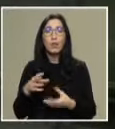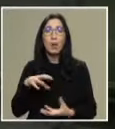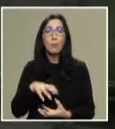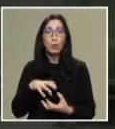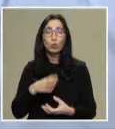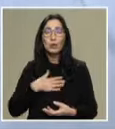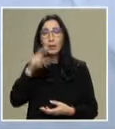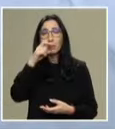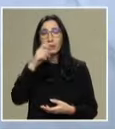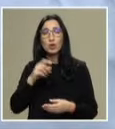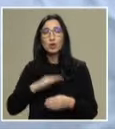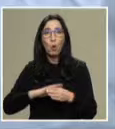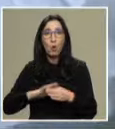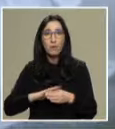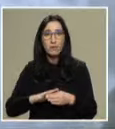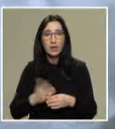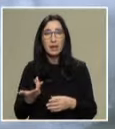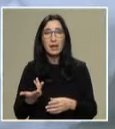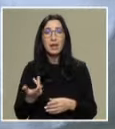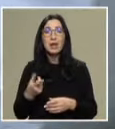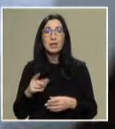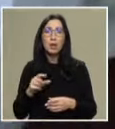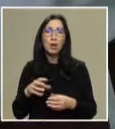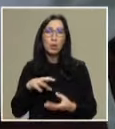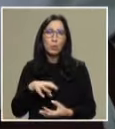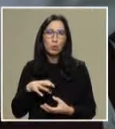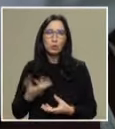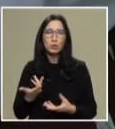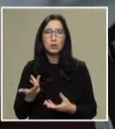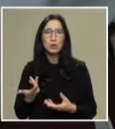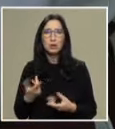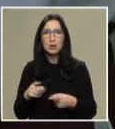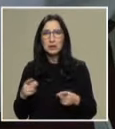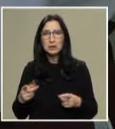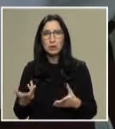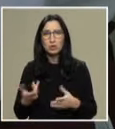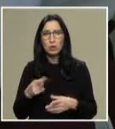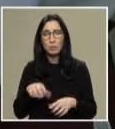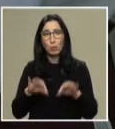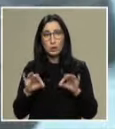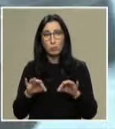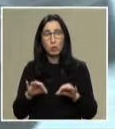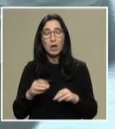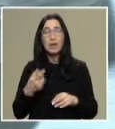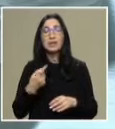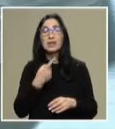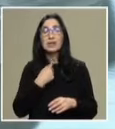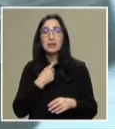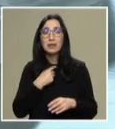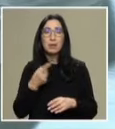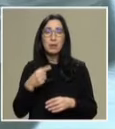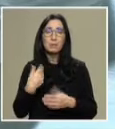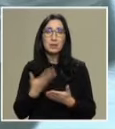филе и гама от продукти по избор за гарнитура или сосове, а за десерт сме им задали крем